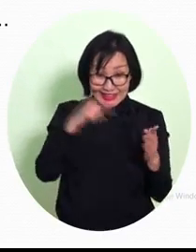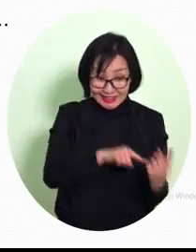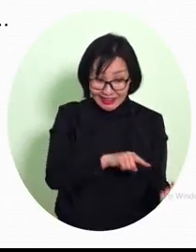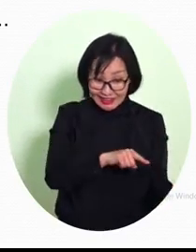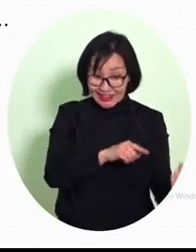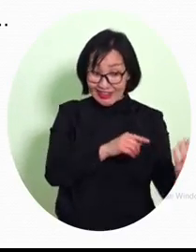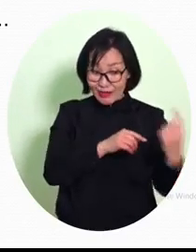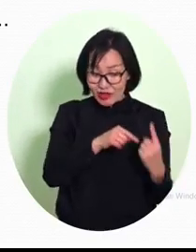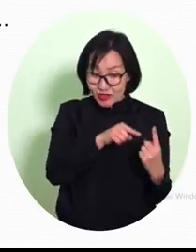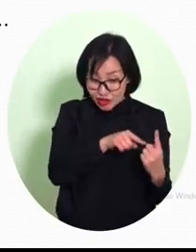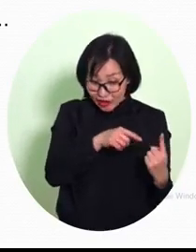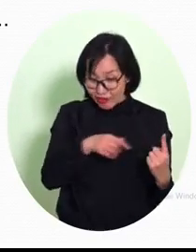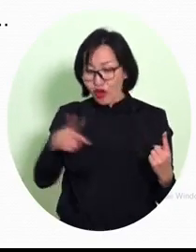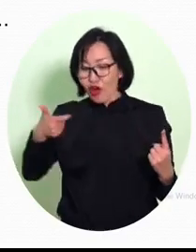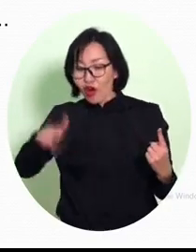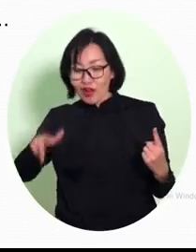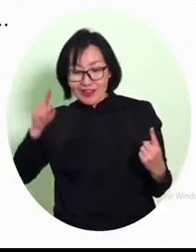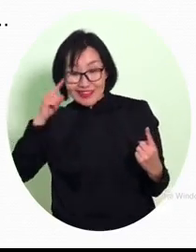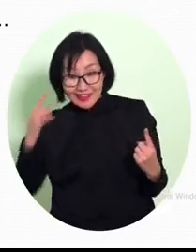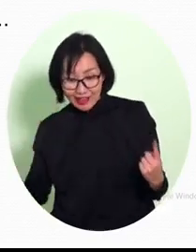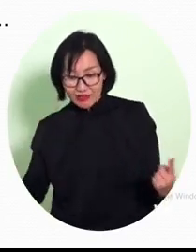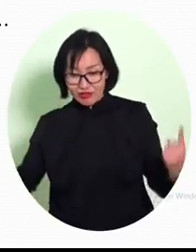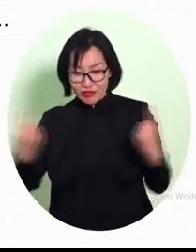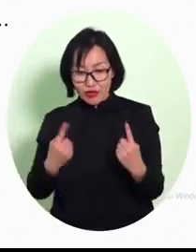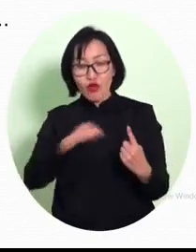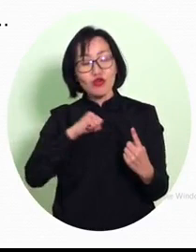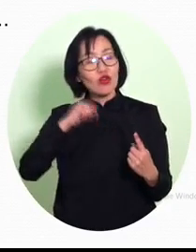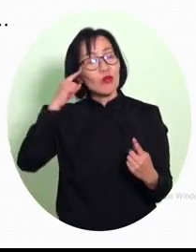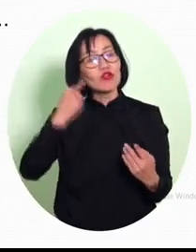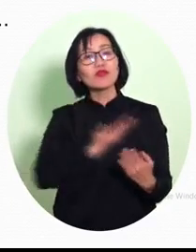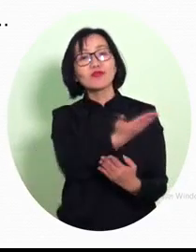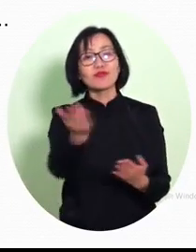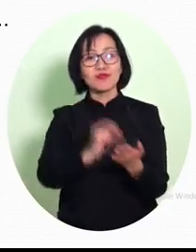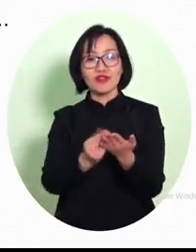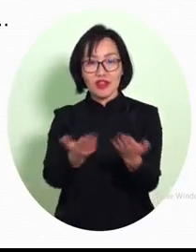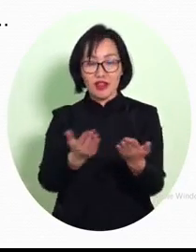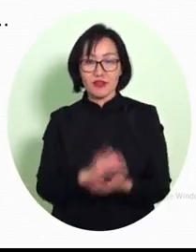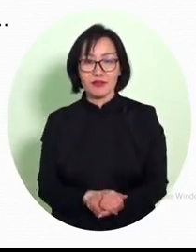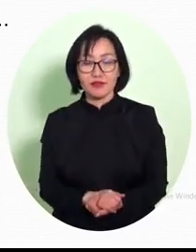үг гол санааг илэрхийлсэн үг гэдгээ өөртөө олоод бичээцгээрэй.